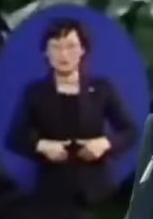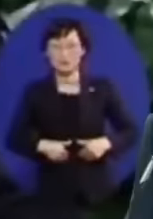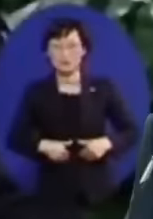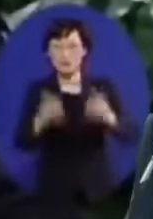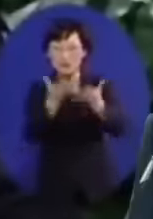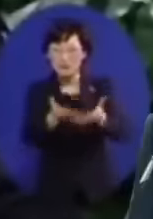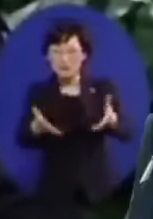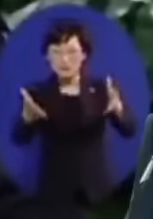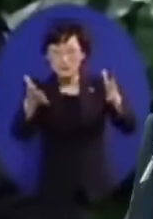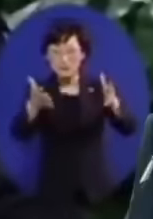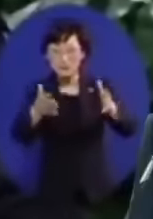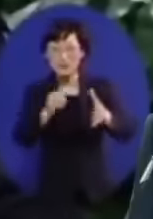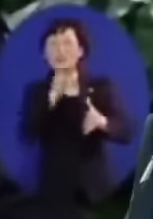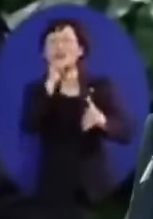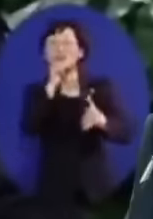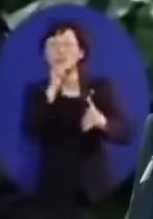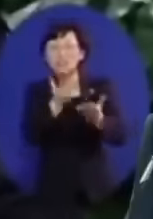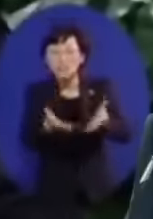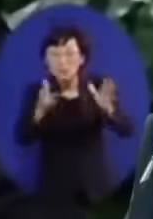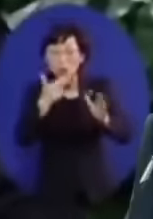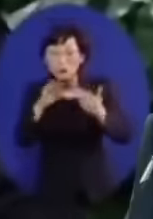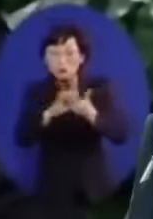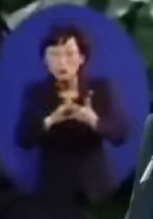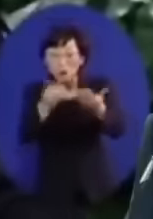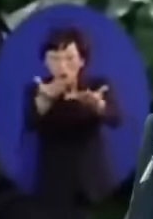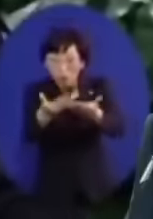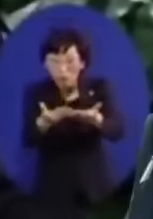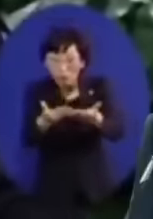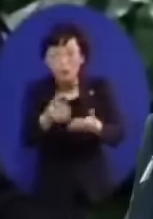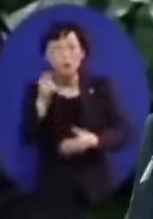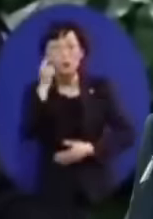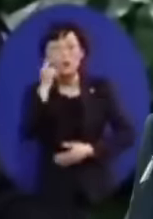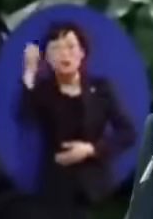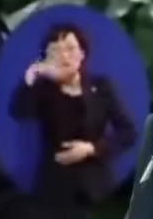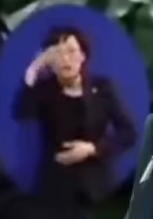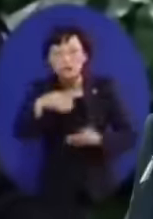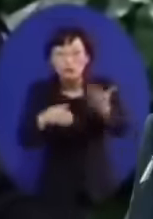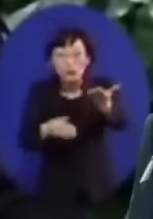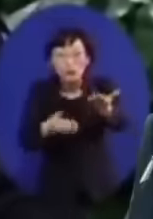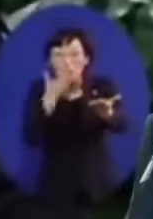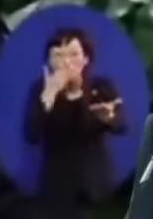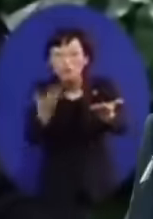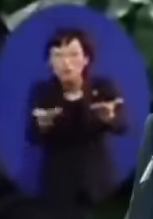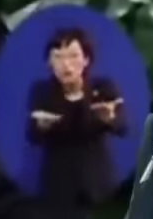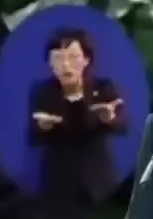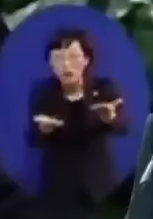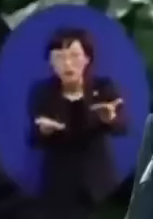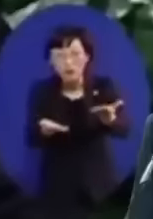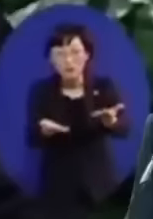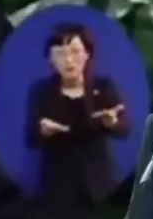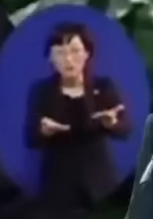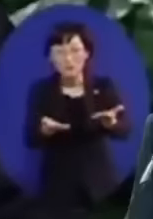거지도 그릇이 있어야 얻어먹는다고 아무것도 없이 빈손들로 밥 좀 주이소